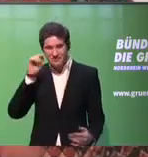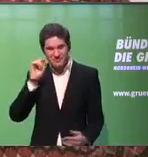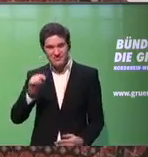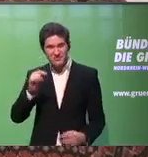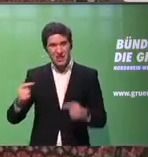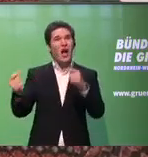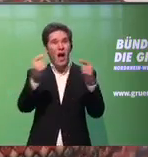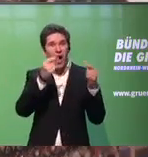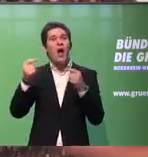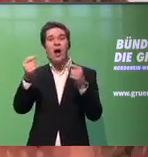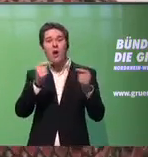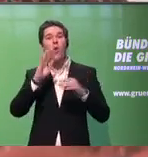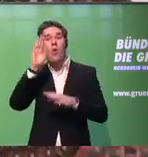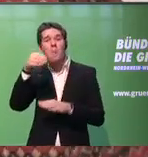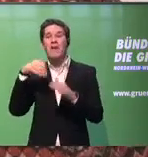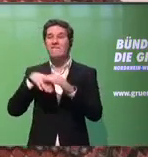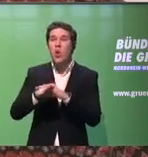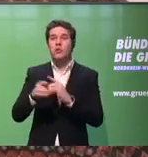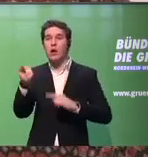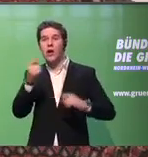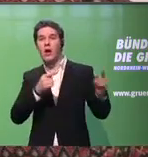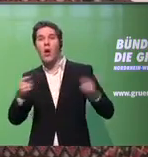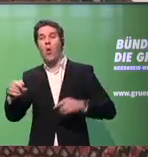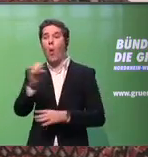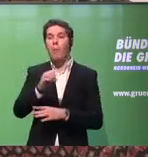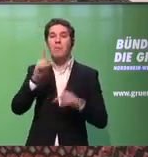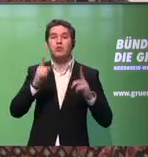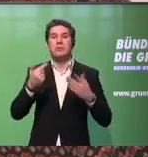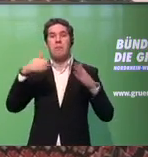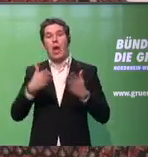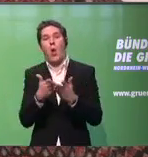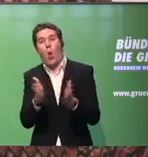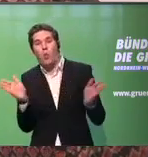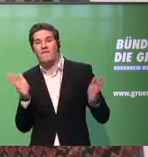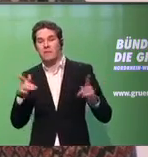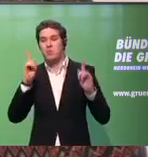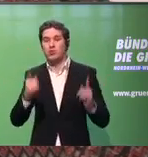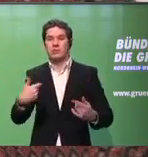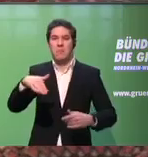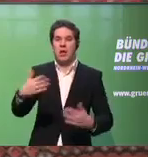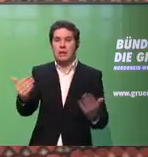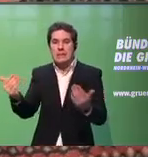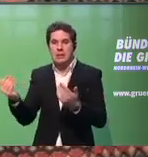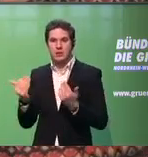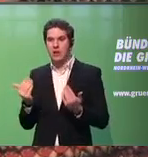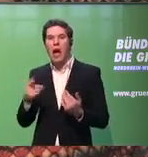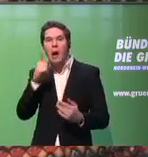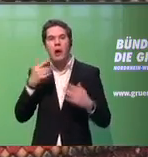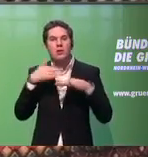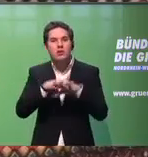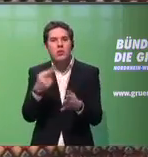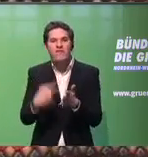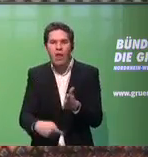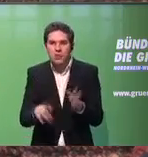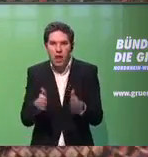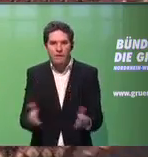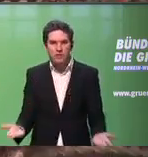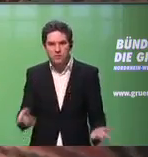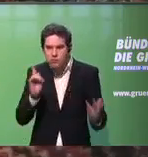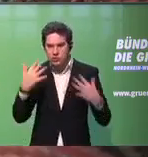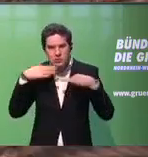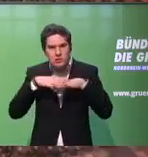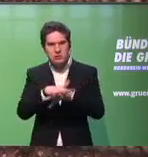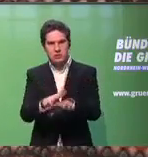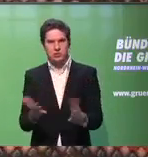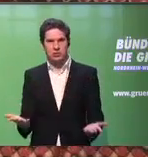ganzen Debatte um die Offenheit der Europäischen Union für die Bedürfnisse der Flüchtlinge nicht vergessen werden darf.